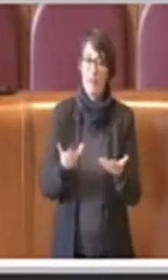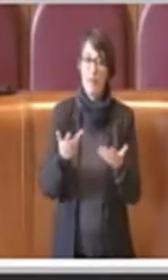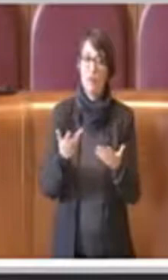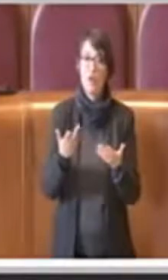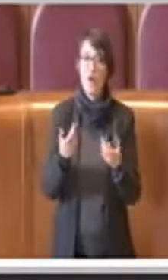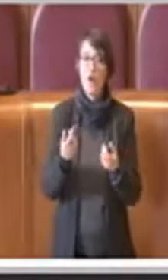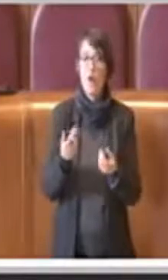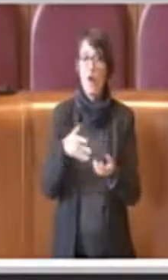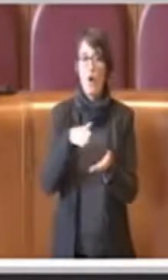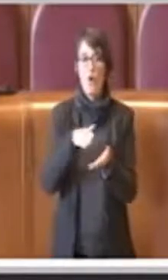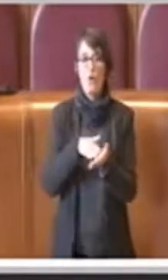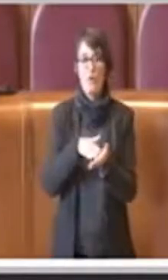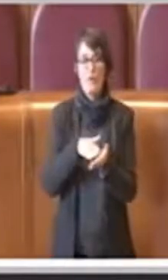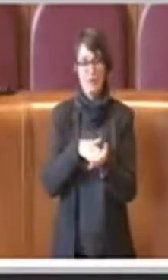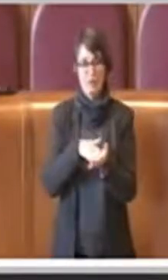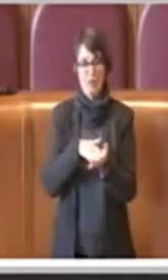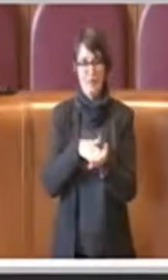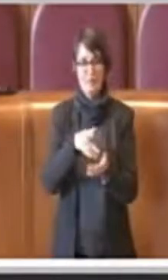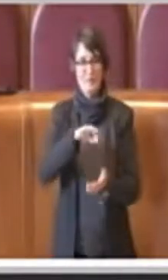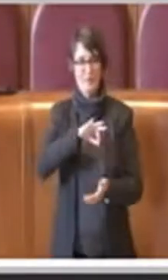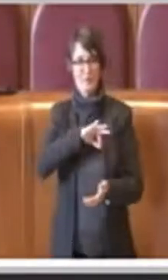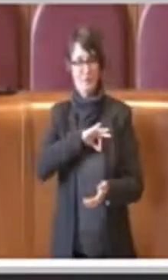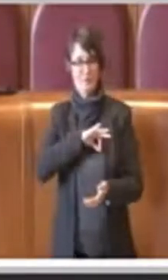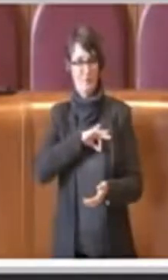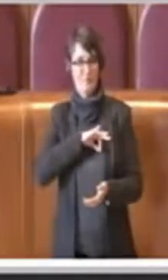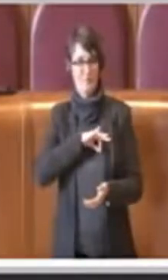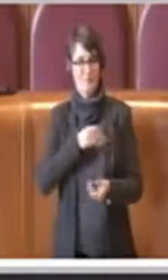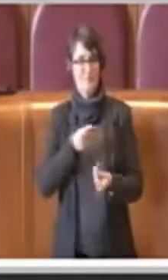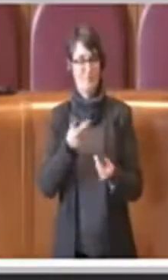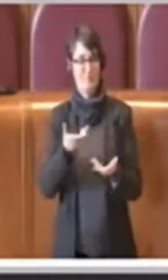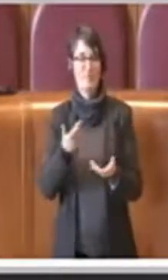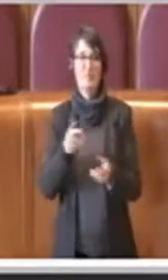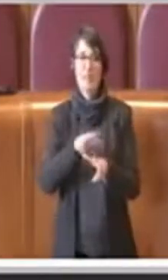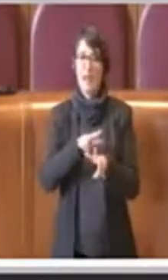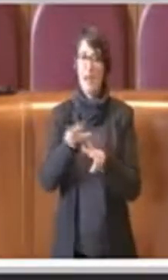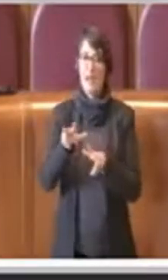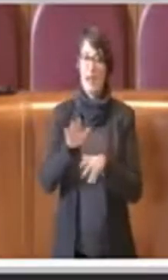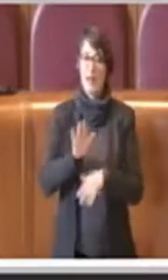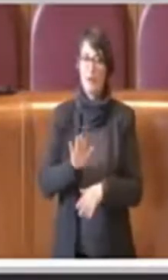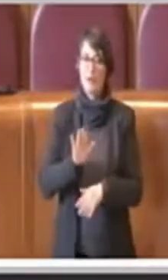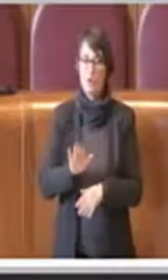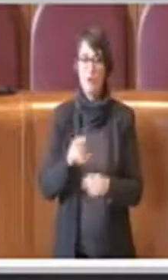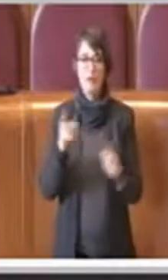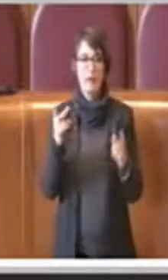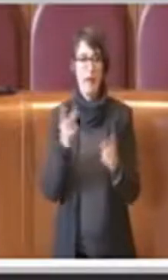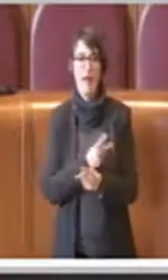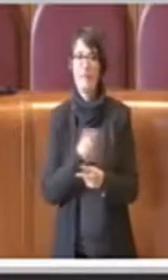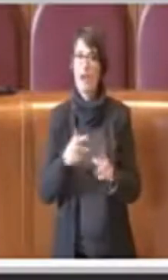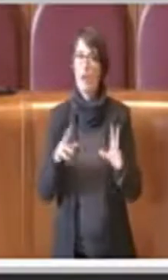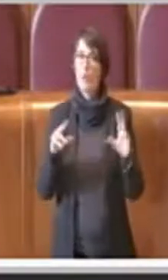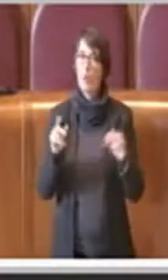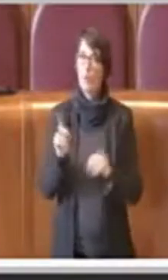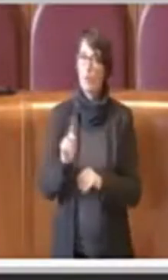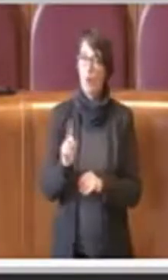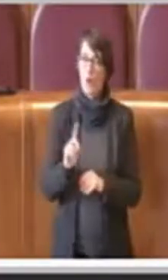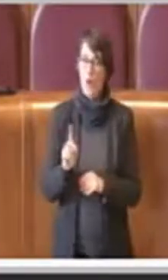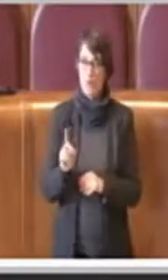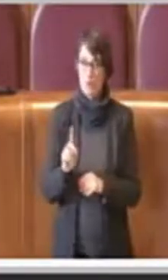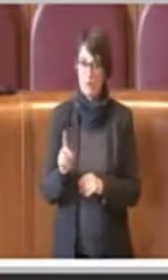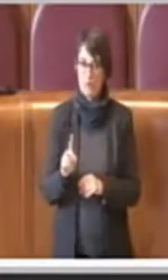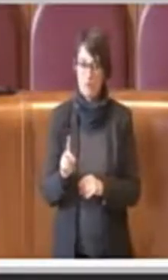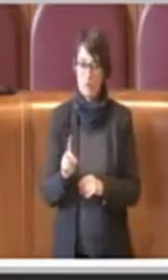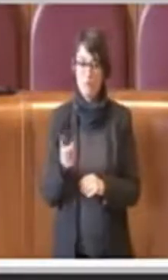che non è un regolamento ex novo, è un regolamento proprio ex nihilo, nel senso che per quanto possa